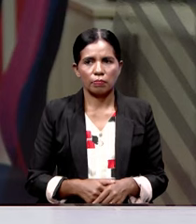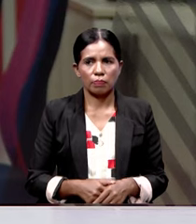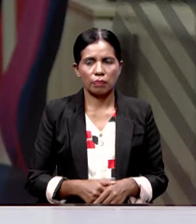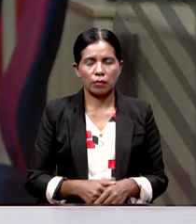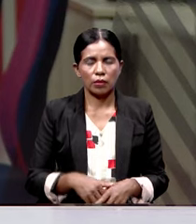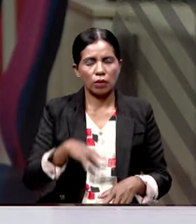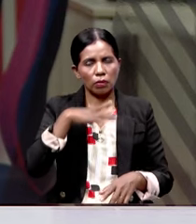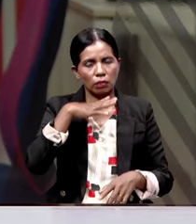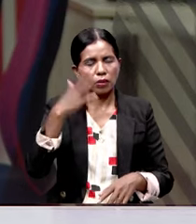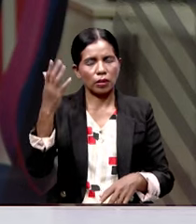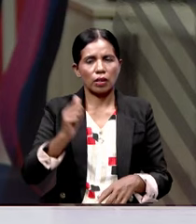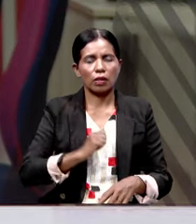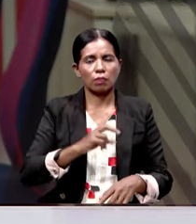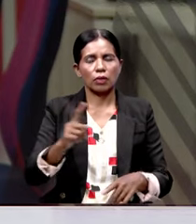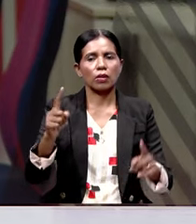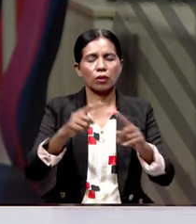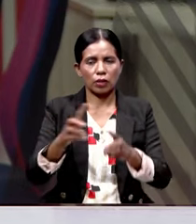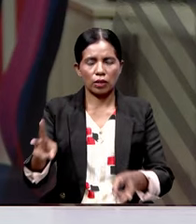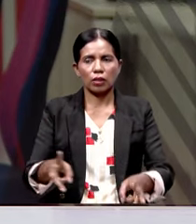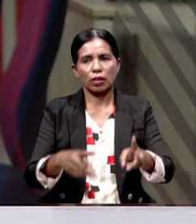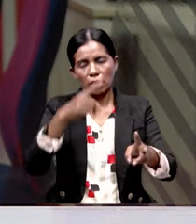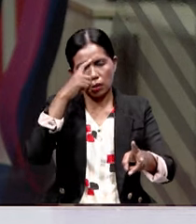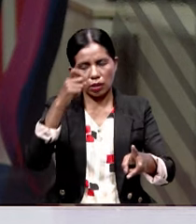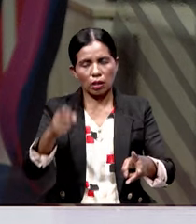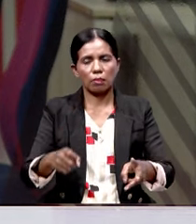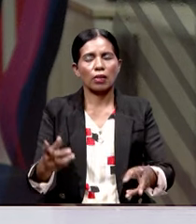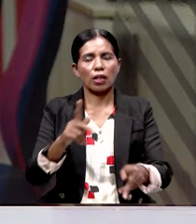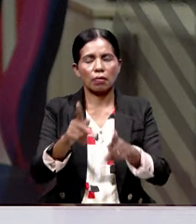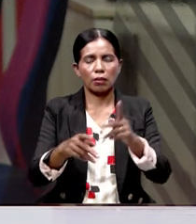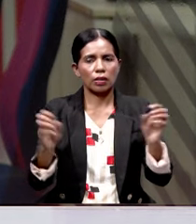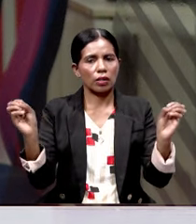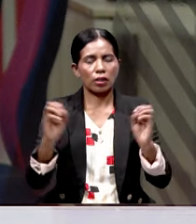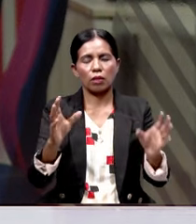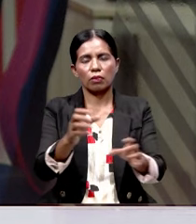Lixo e a área é muito na Clecker, torre a estrada Laran, também saneamento, Cira, Laraut.